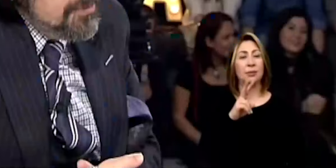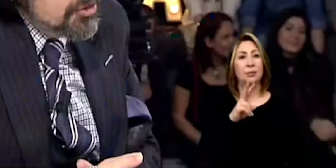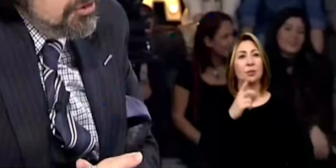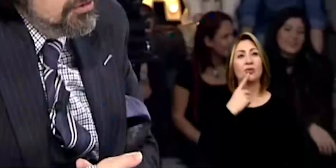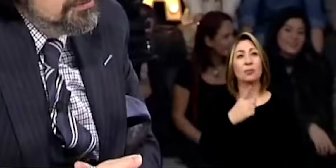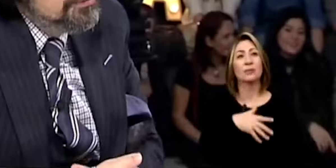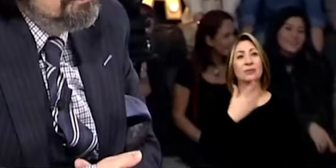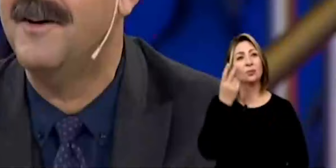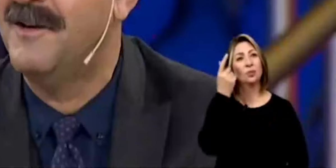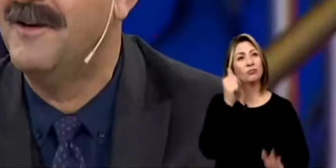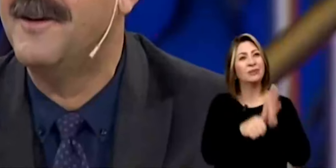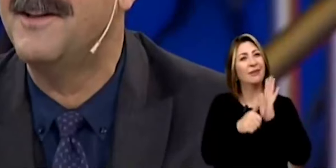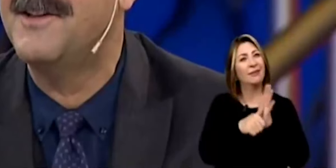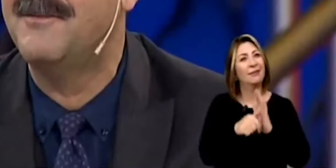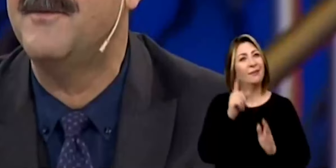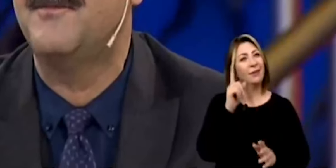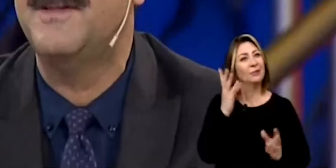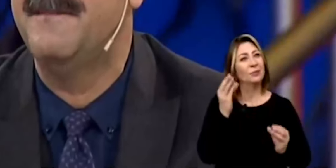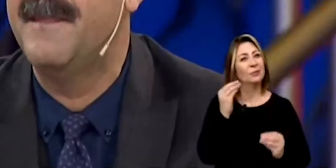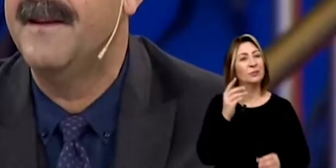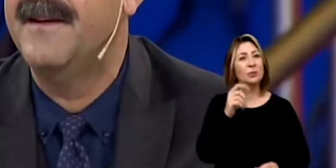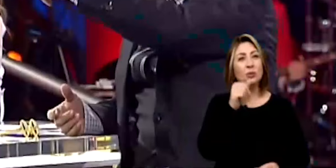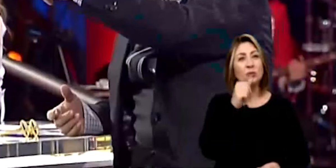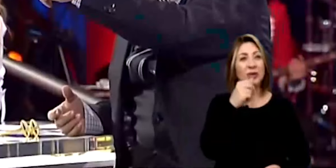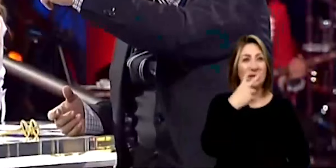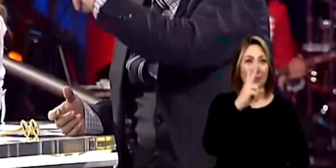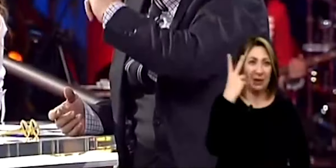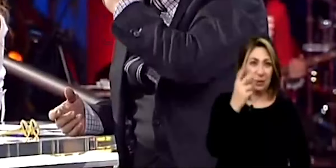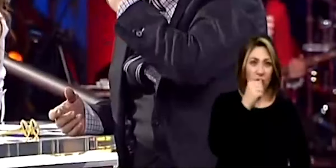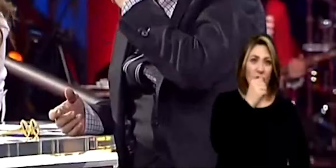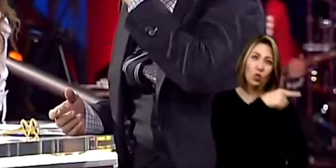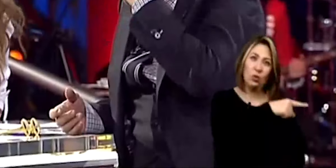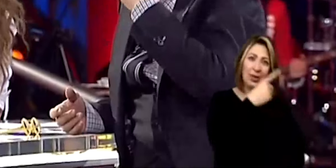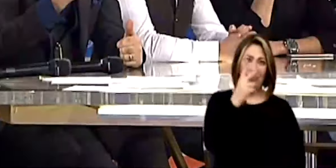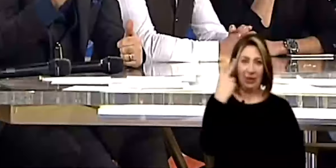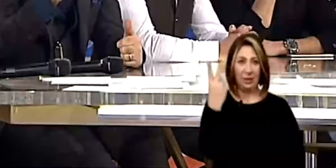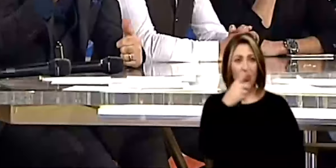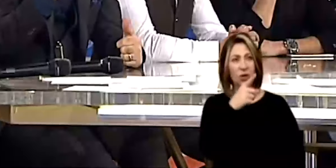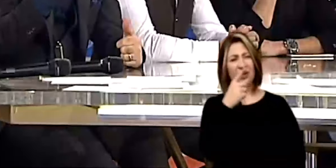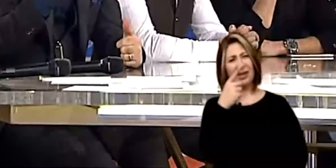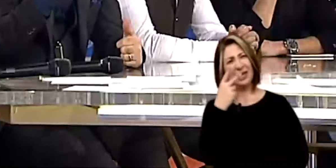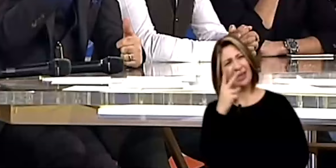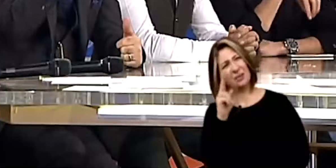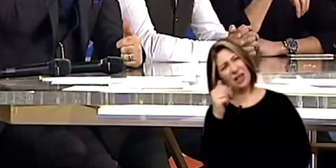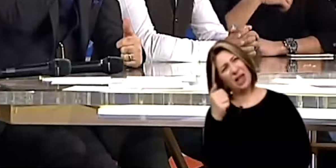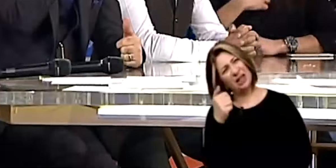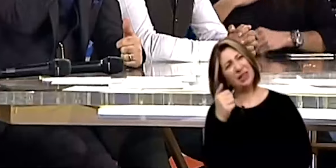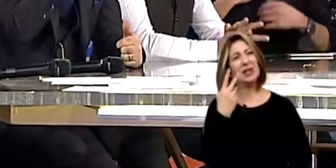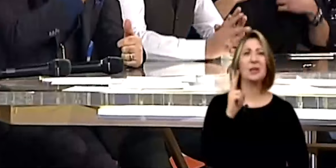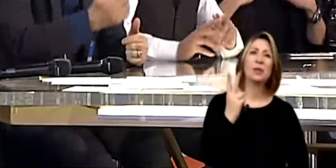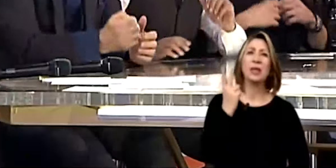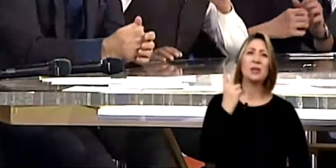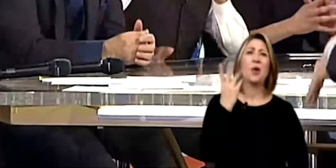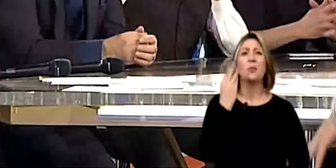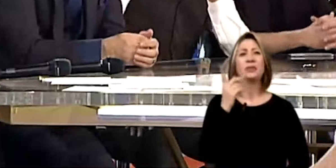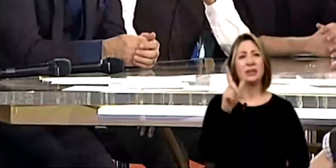Söylemek mi istemiyorsun? Unuttum tarihini ya. Vallahi o kadar şey... Diğeri suda geçen 2002 o dedim. O 2002 idi. Bu da 2006, 2007